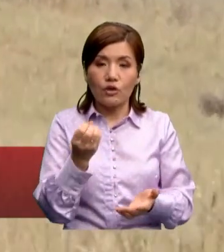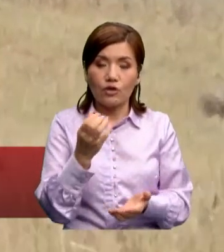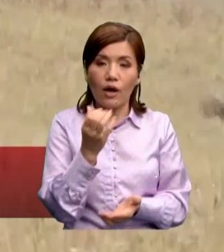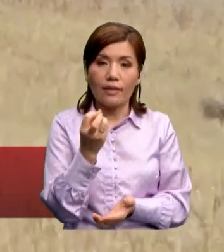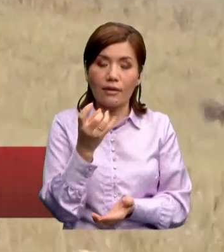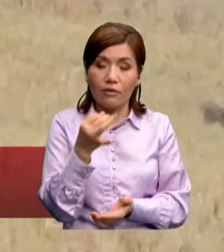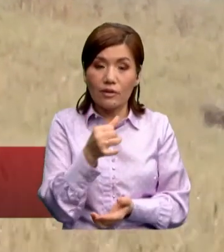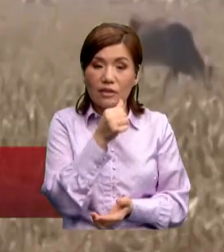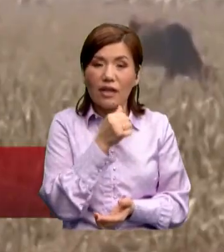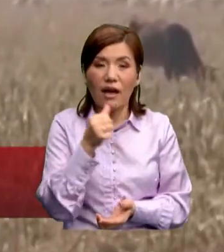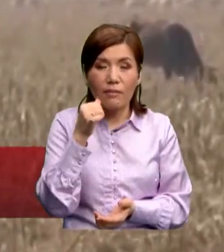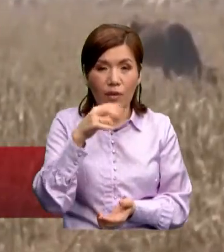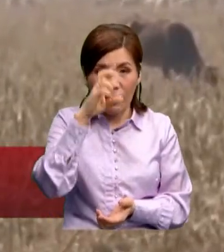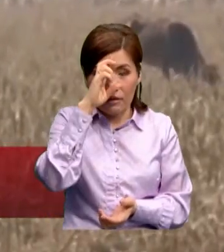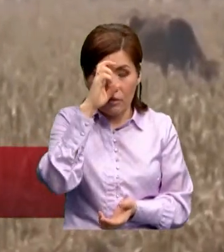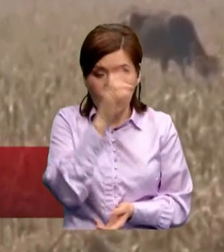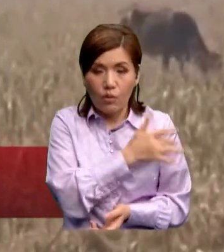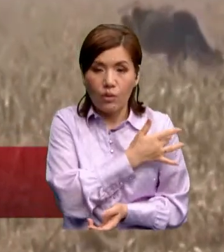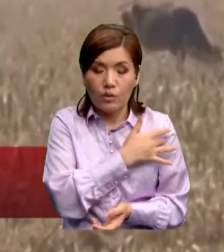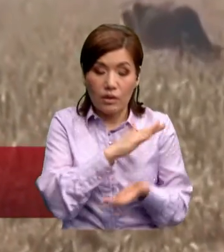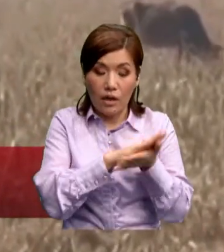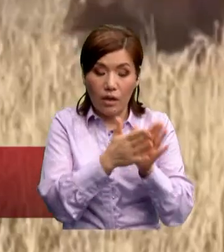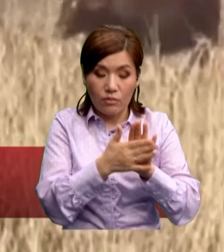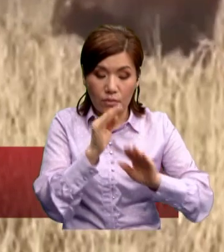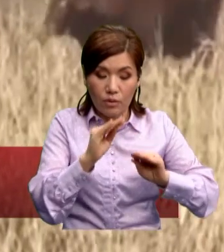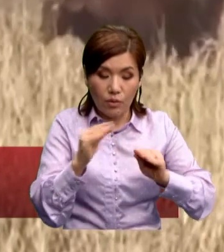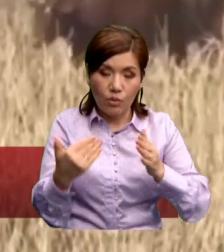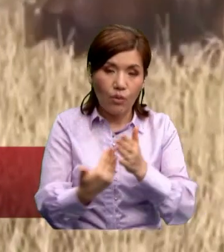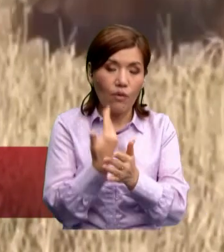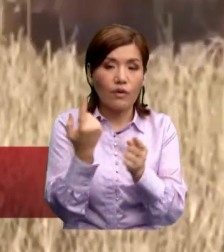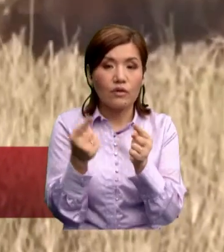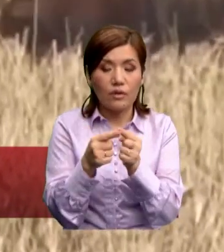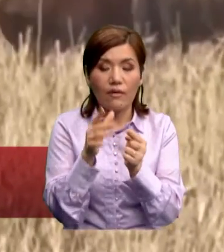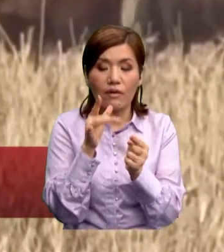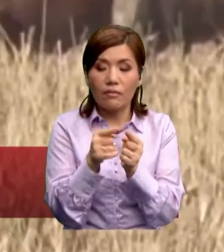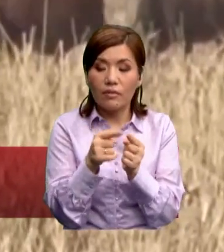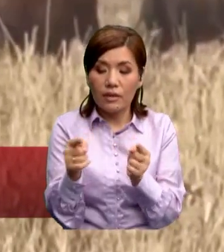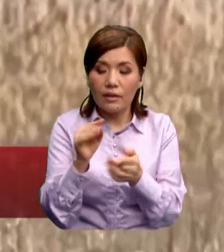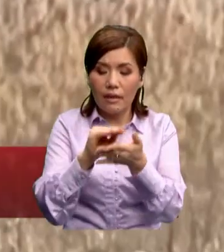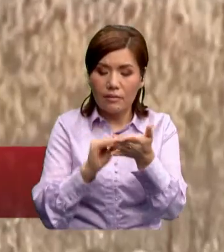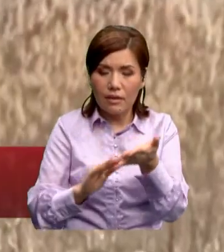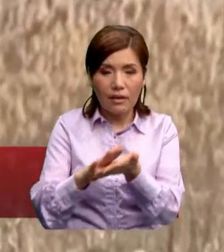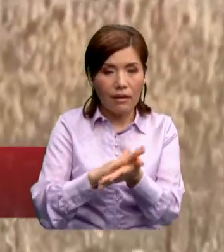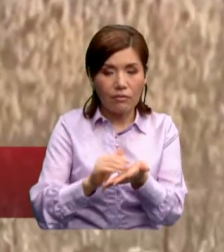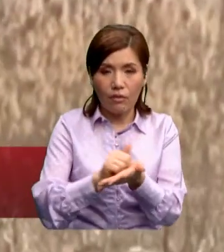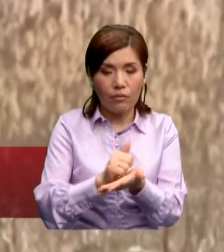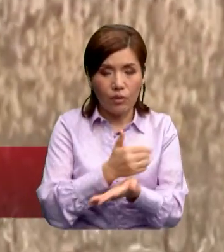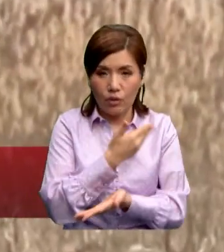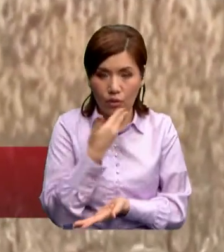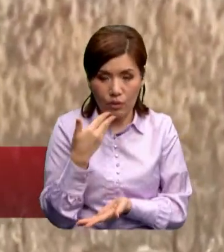антикор вывел скрытую государственную услугу составление договора аренды на новый срок такая услуга не прописана ни в одном документе